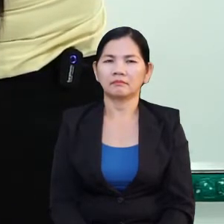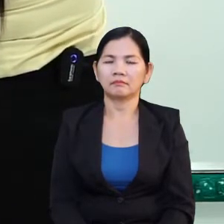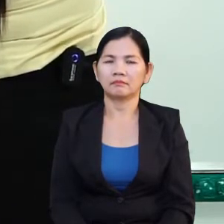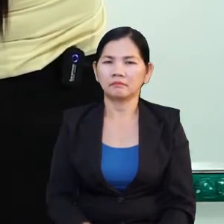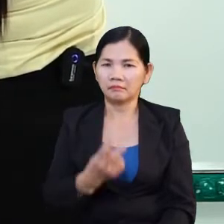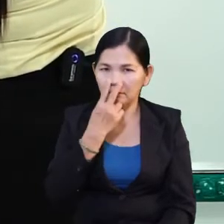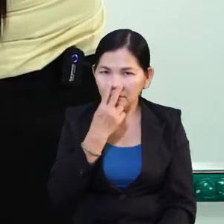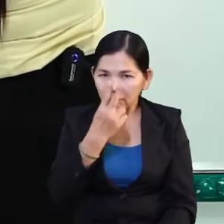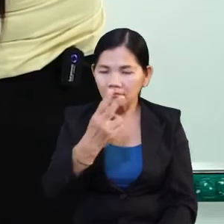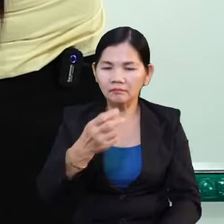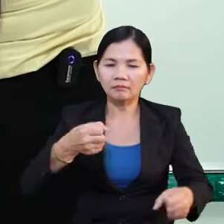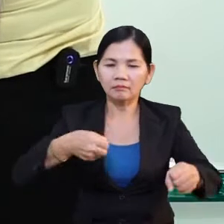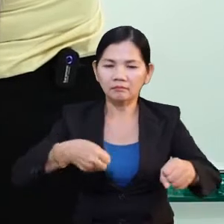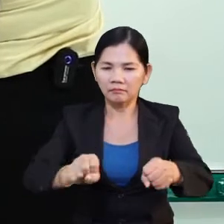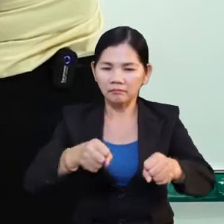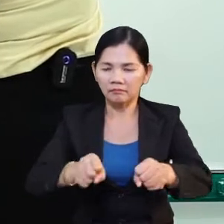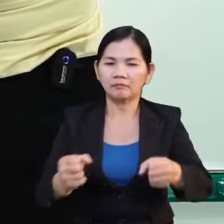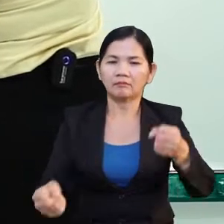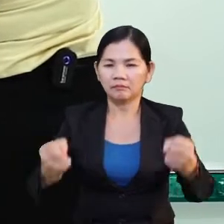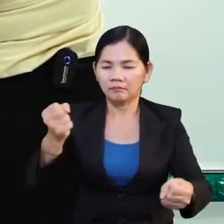ចាយើងដាក់ឡានមុនណាកូនណាត្រូវមើលឡានម៉ូតូចាត្រូវមើលឡានម៉ូតូ